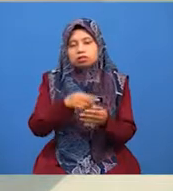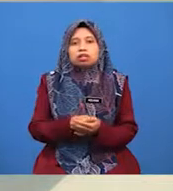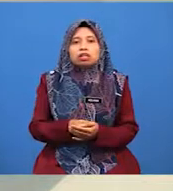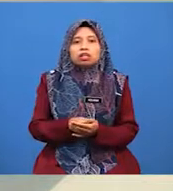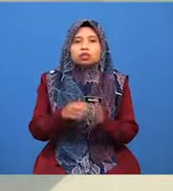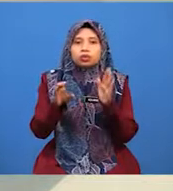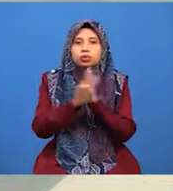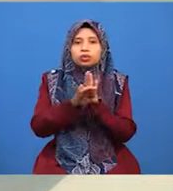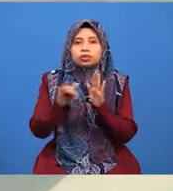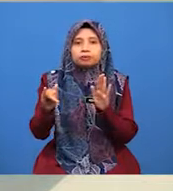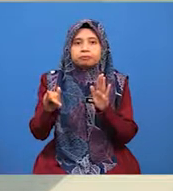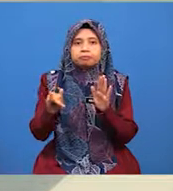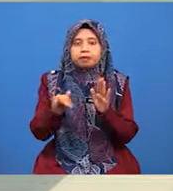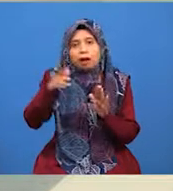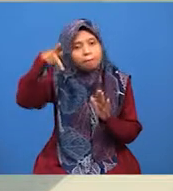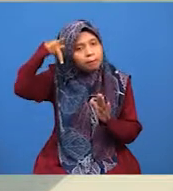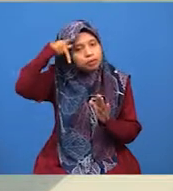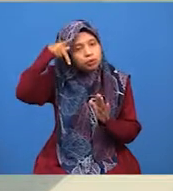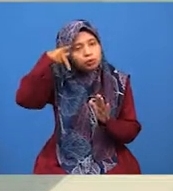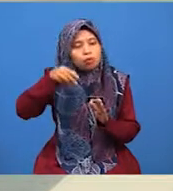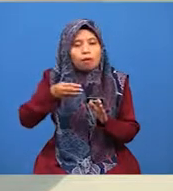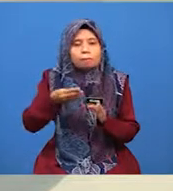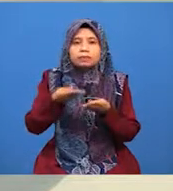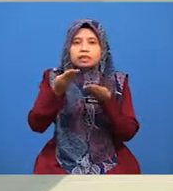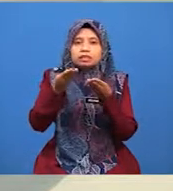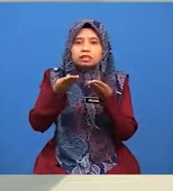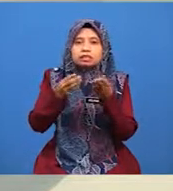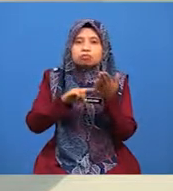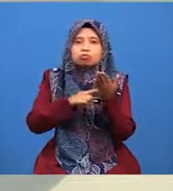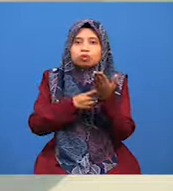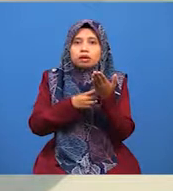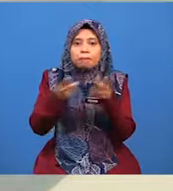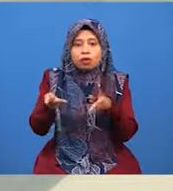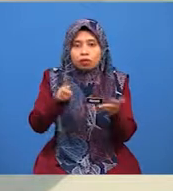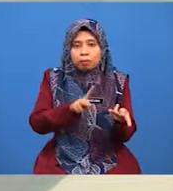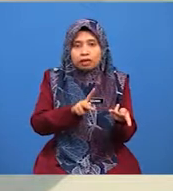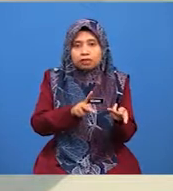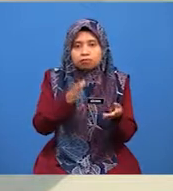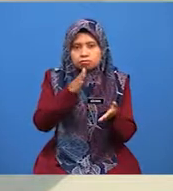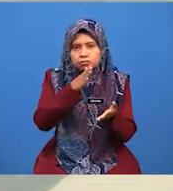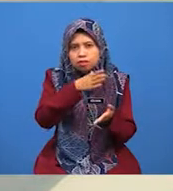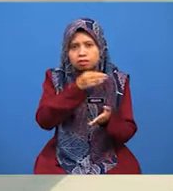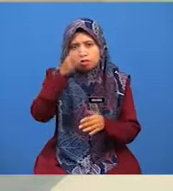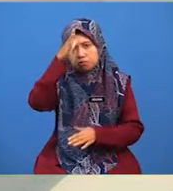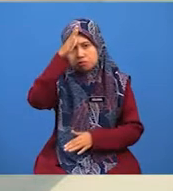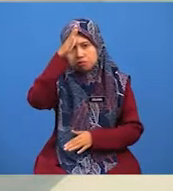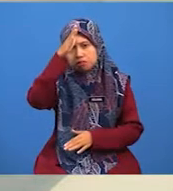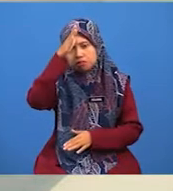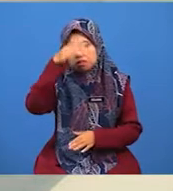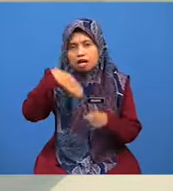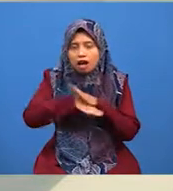dapat dibuktikan apabila Parjo membalas jasa dan pengorbanan emak dan